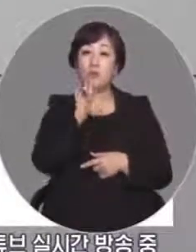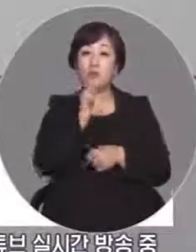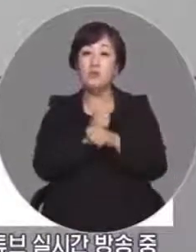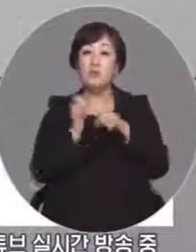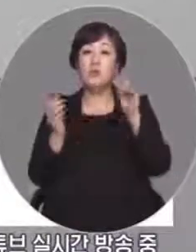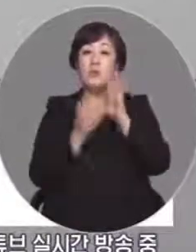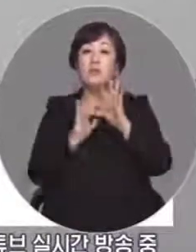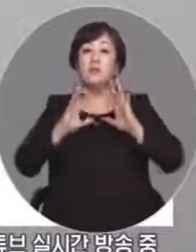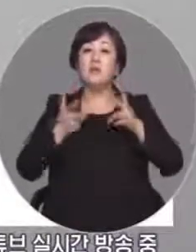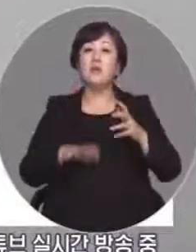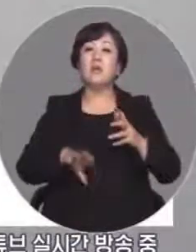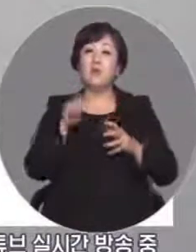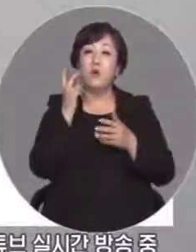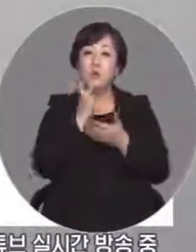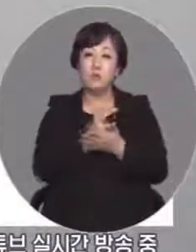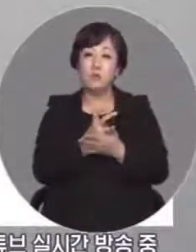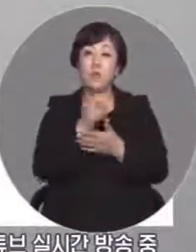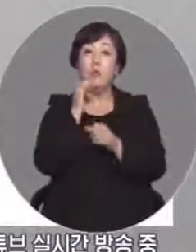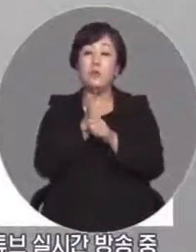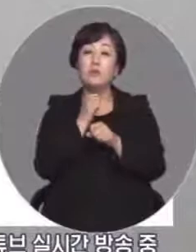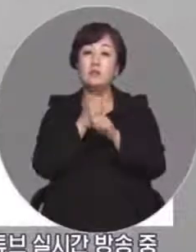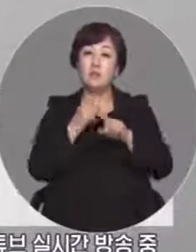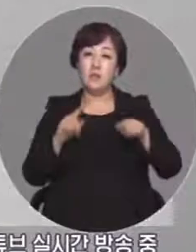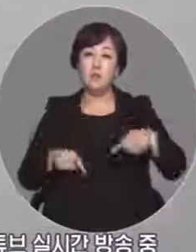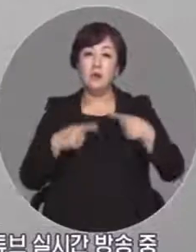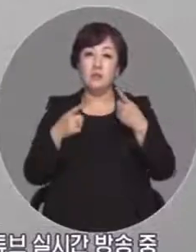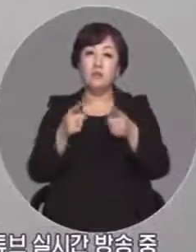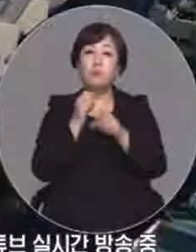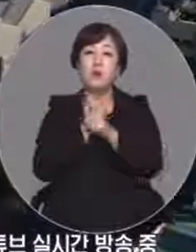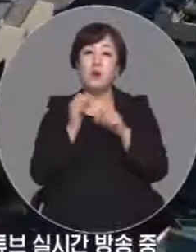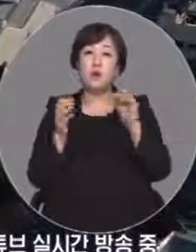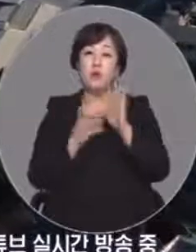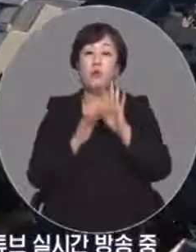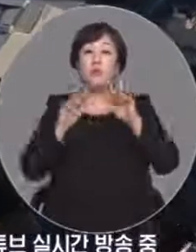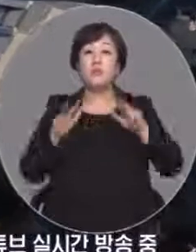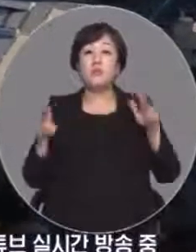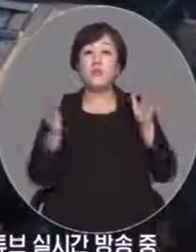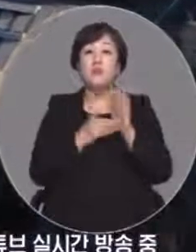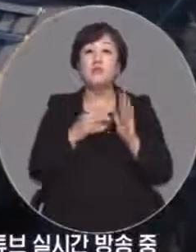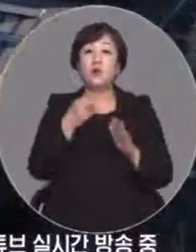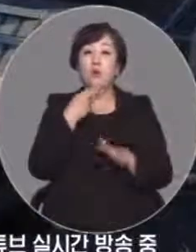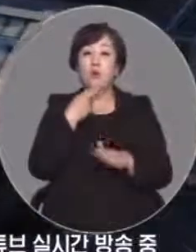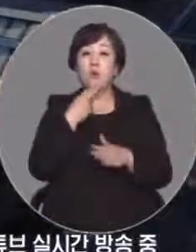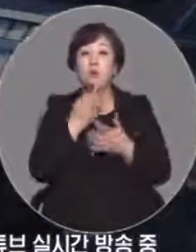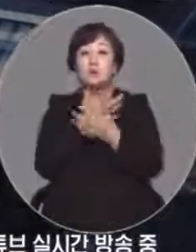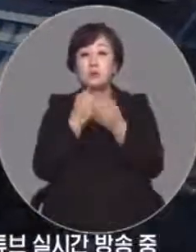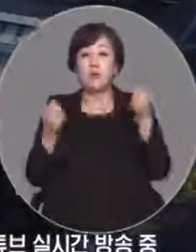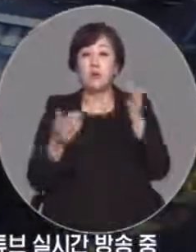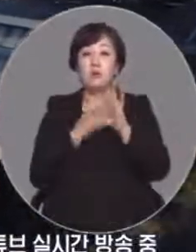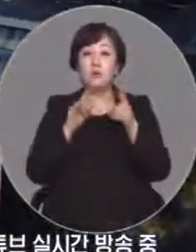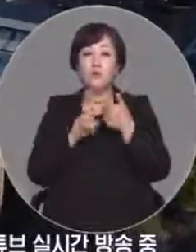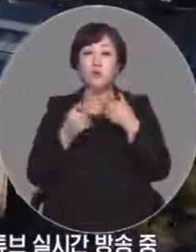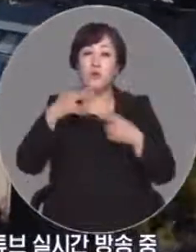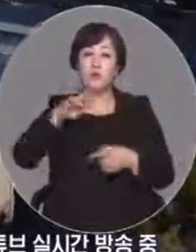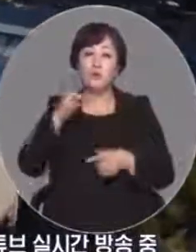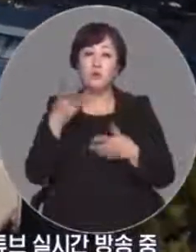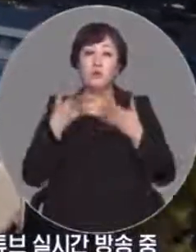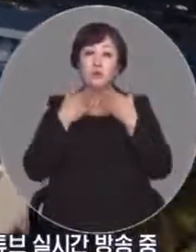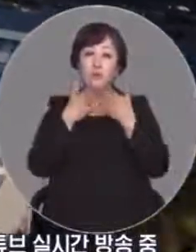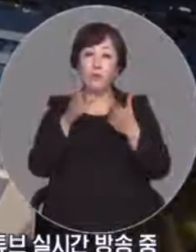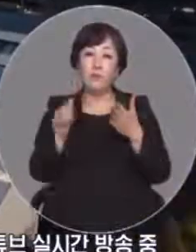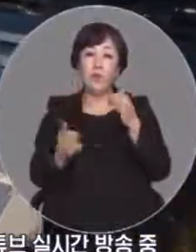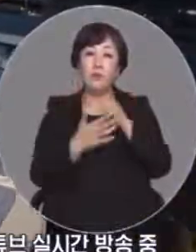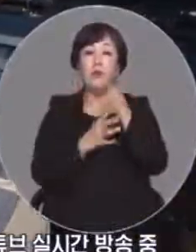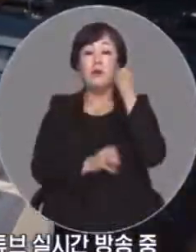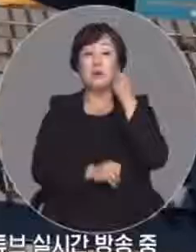대한 세계 첫 국제표준 개발에 뛰어들었습니다. 세상에 없는 선박인 만큼 아직까지 수소선박에 관련된